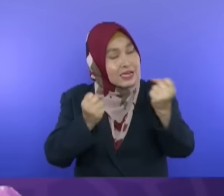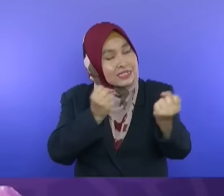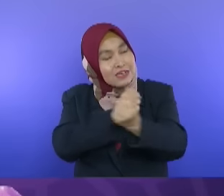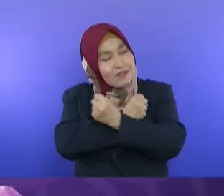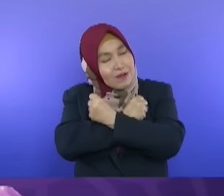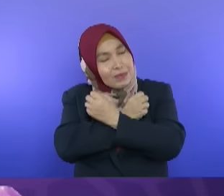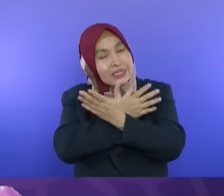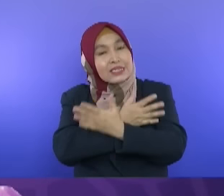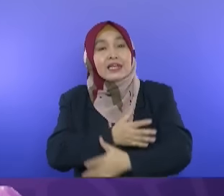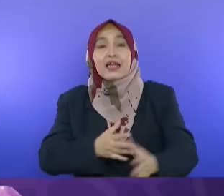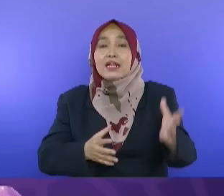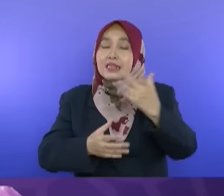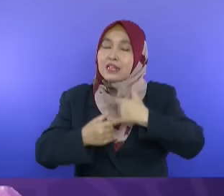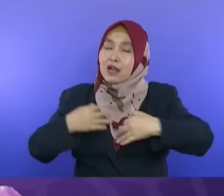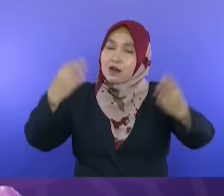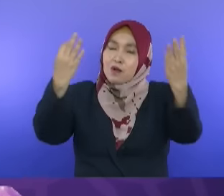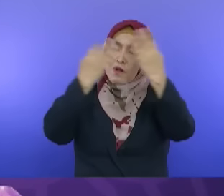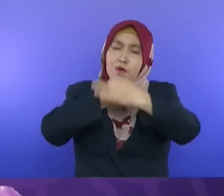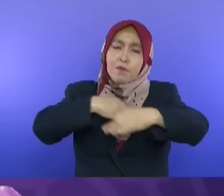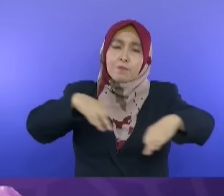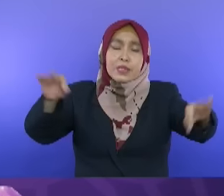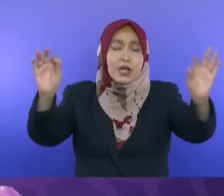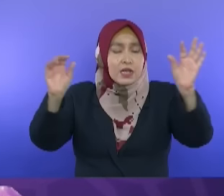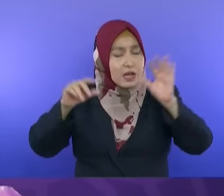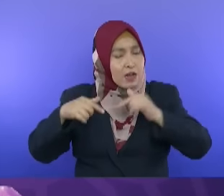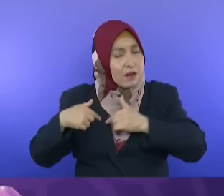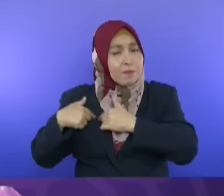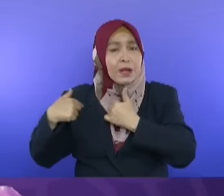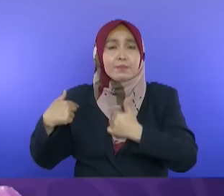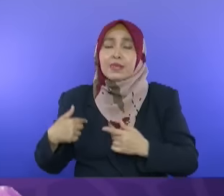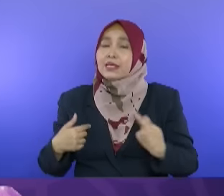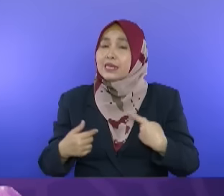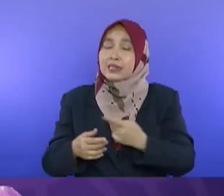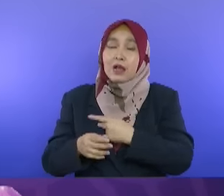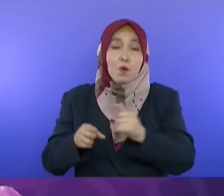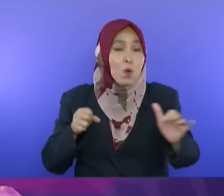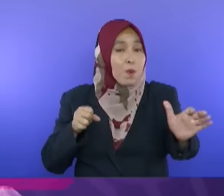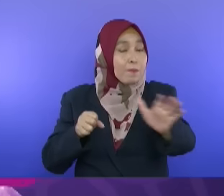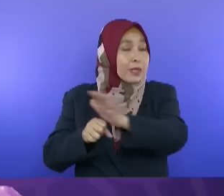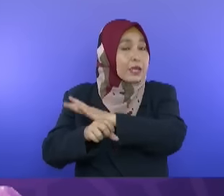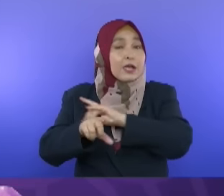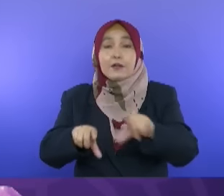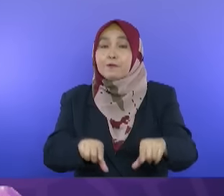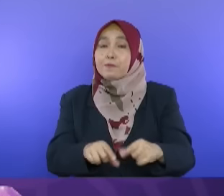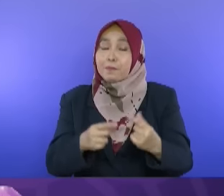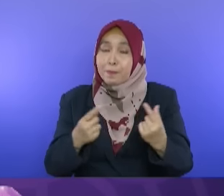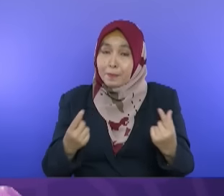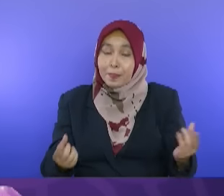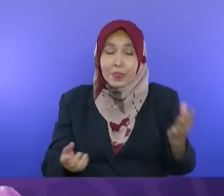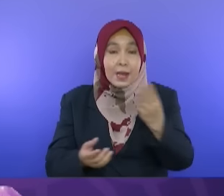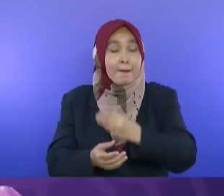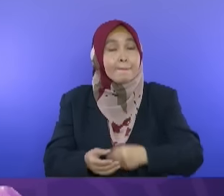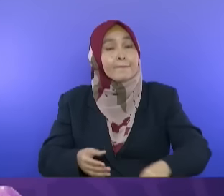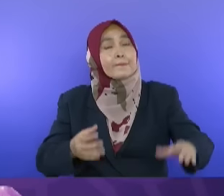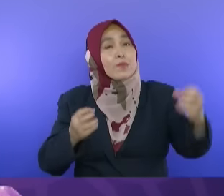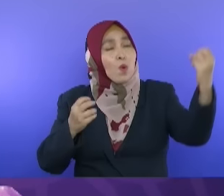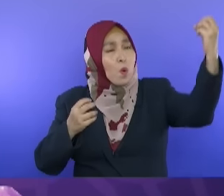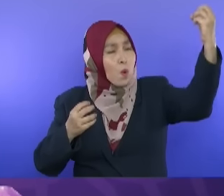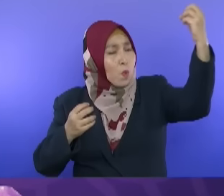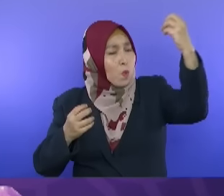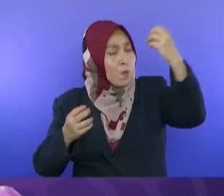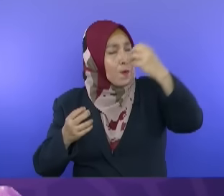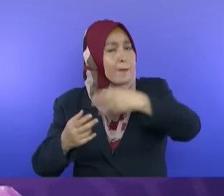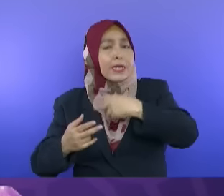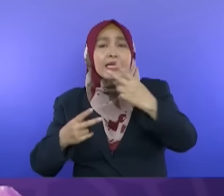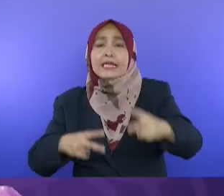melapangkan dada kita dengan Alquran memenuhi hati-hati kita semua dengan Alquran dan menerangi akan